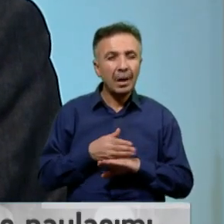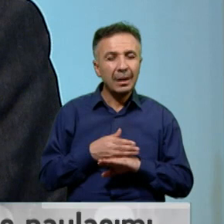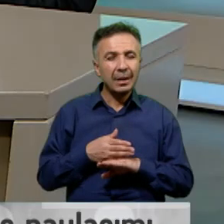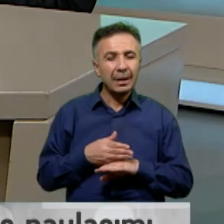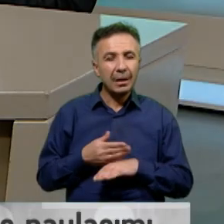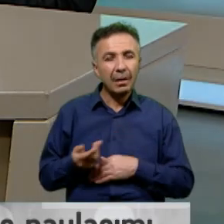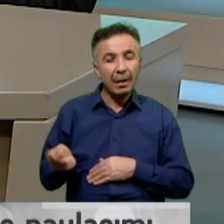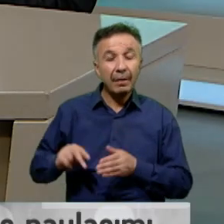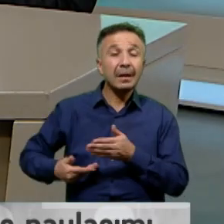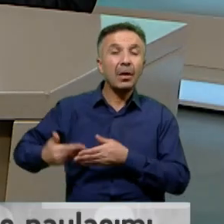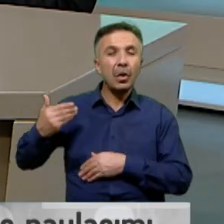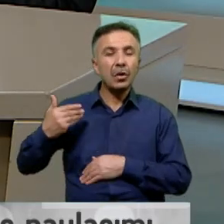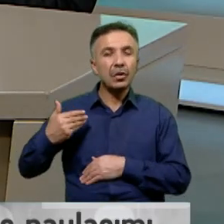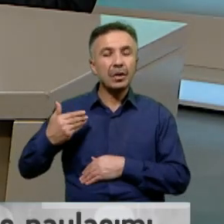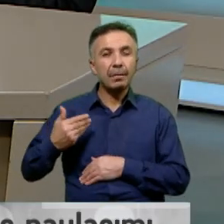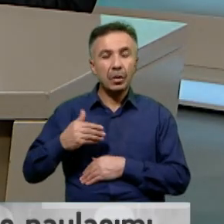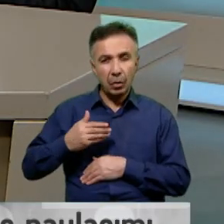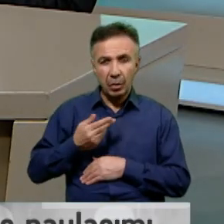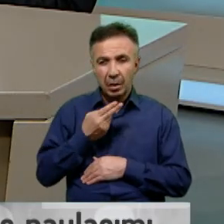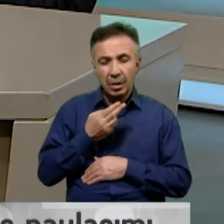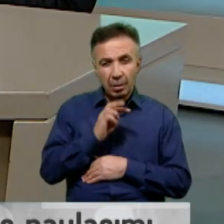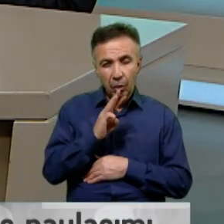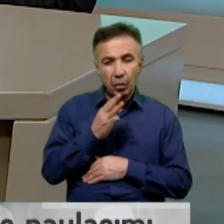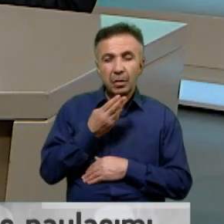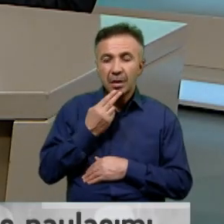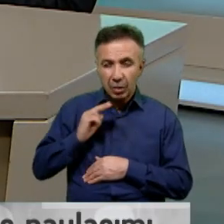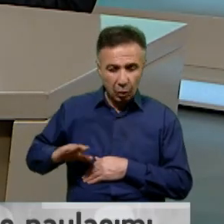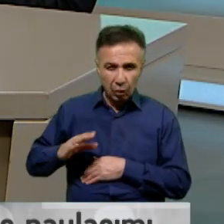gerekir. Yani şu an hayatta hibe Ömer Bey edecek, bugün verebilir değil mi?